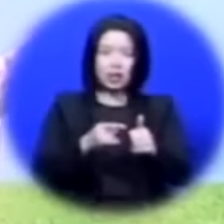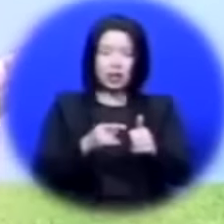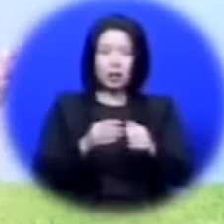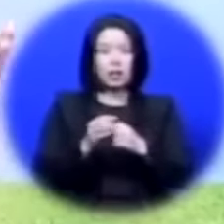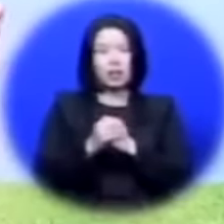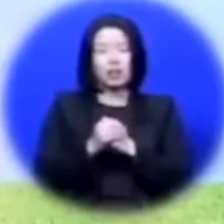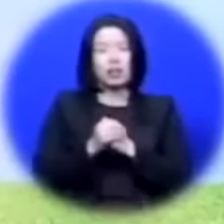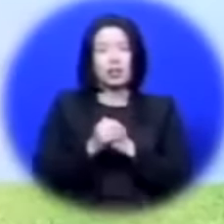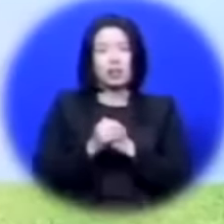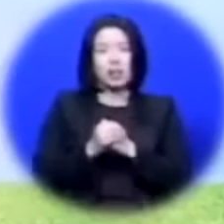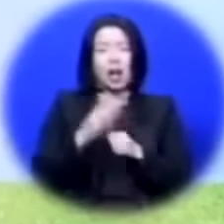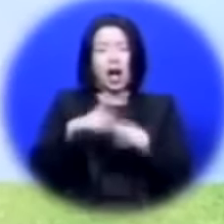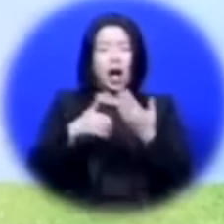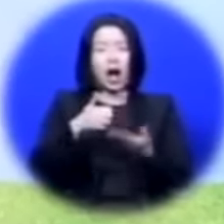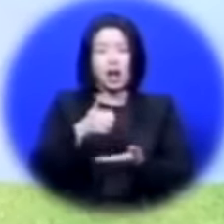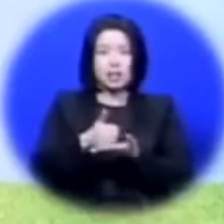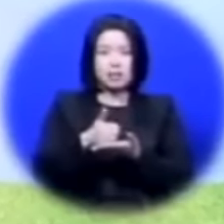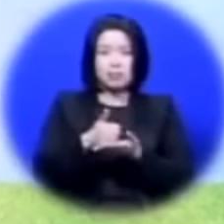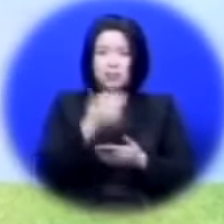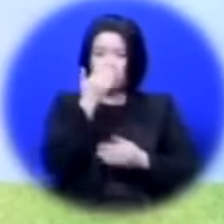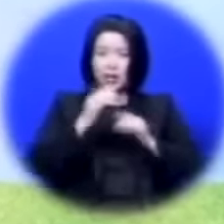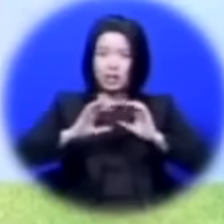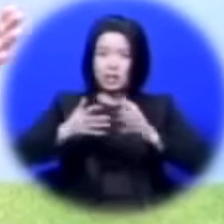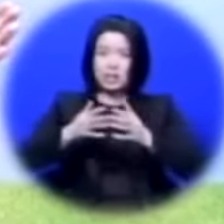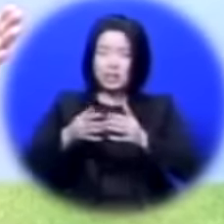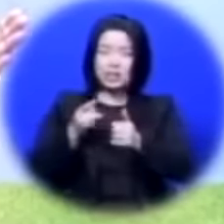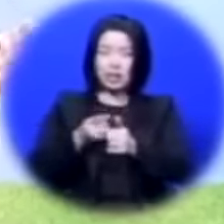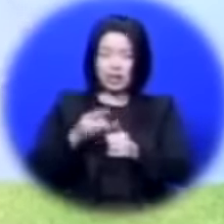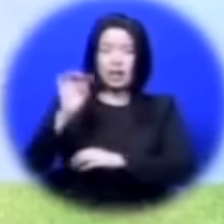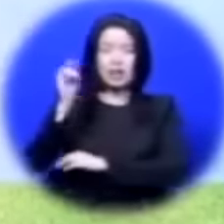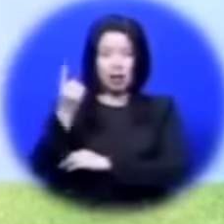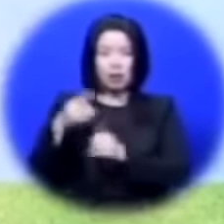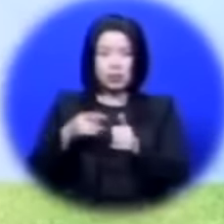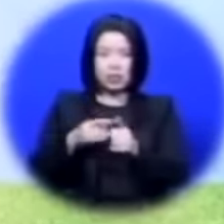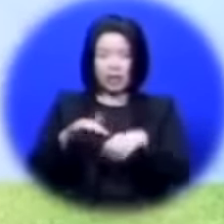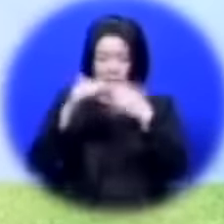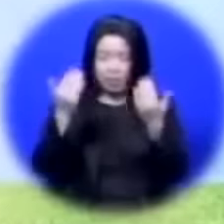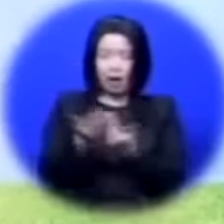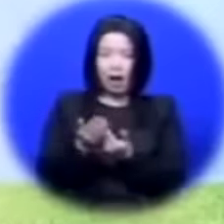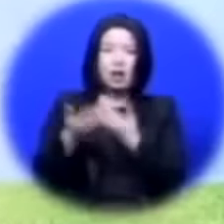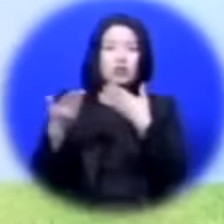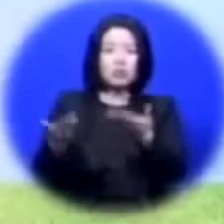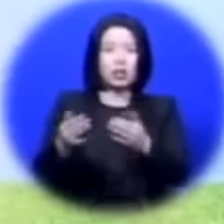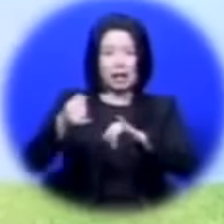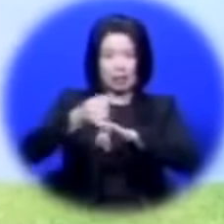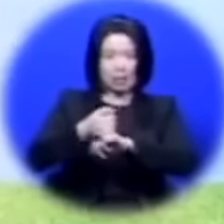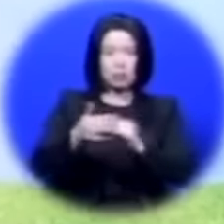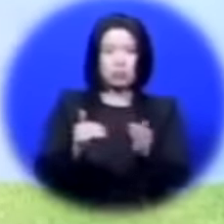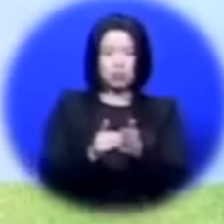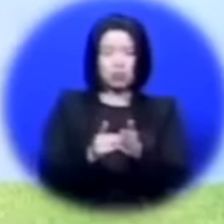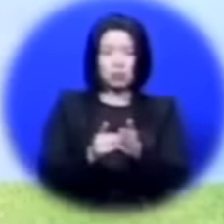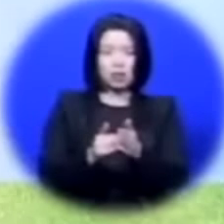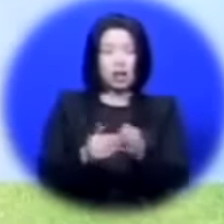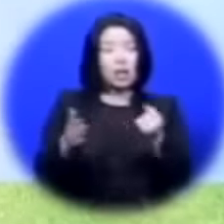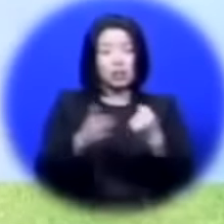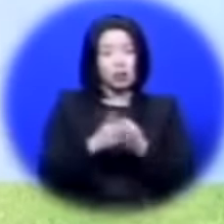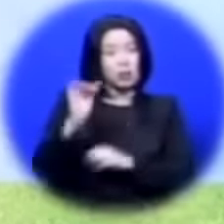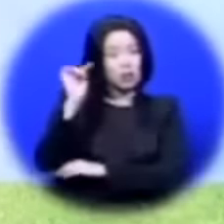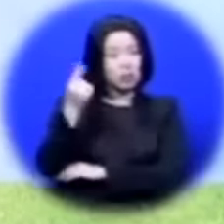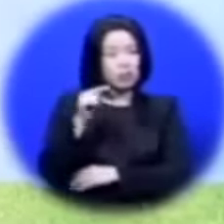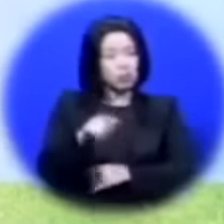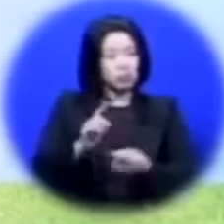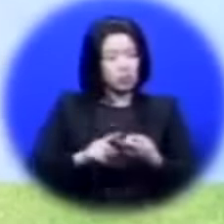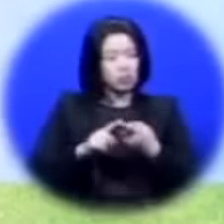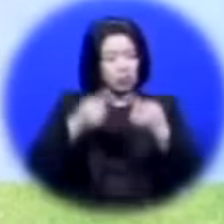그들에 하나님의 이스라엘에게 다에게 다 붙여 주시겠다고 약속하 그러니까 다윗은 그